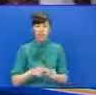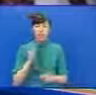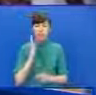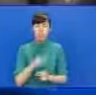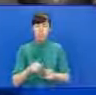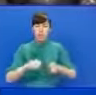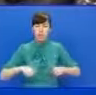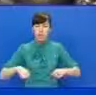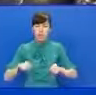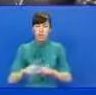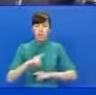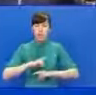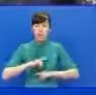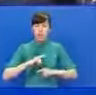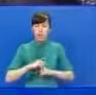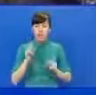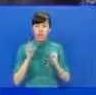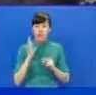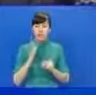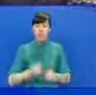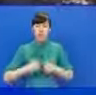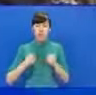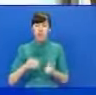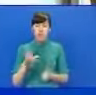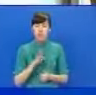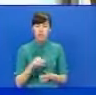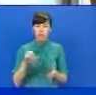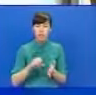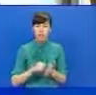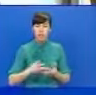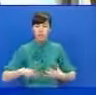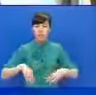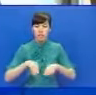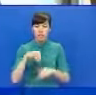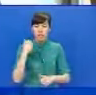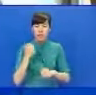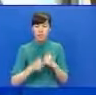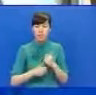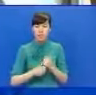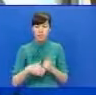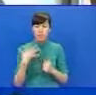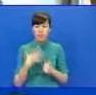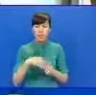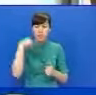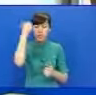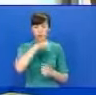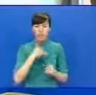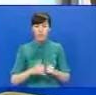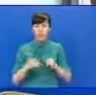қазылар алқасы ақтық сында әділ болуға тырысты. Қатысқан отбасылардың әрқайсысы 50 жылдан